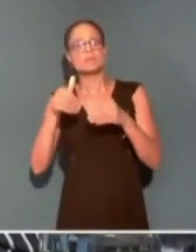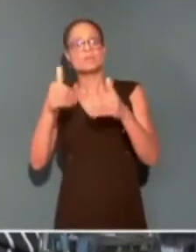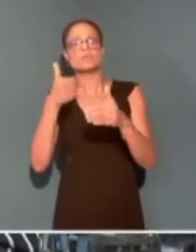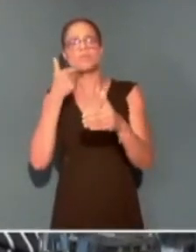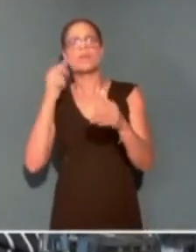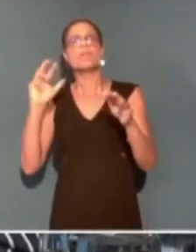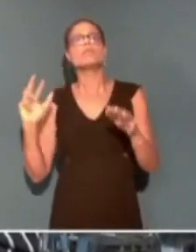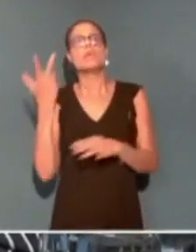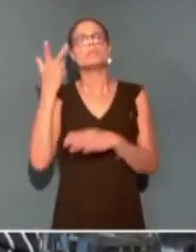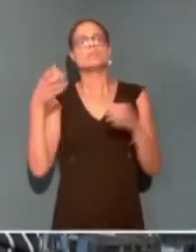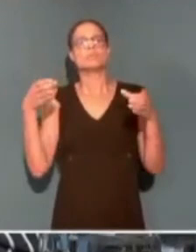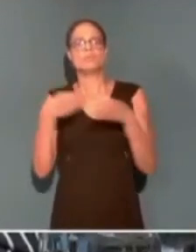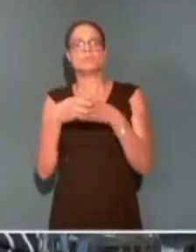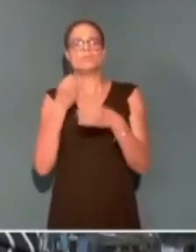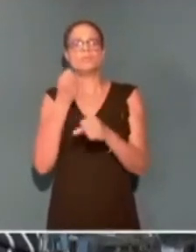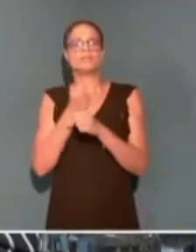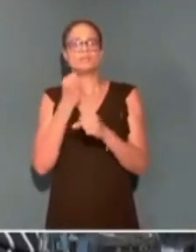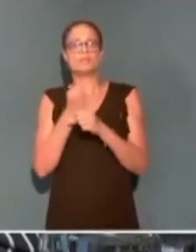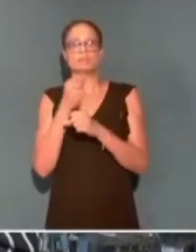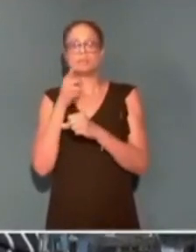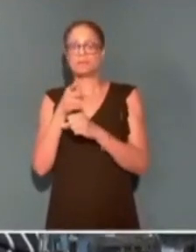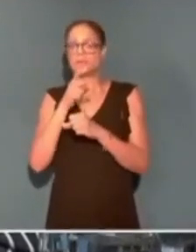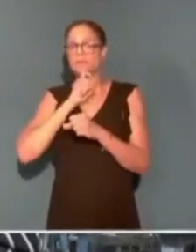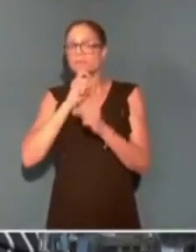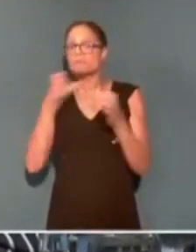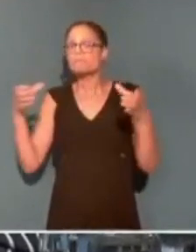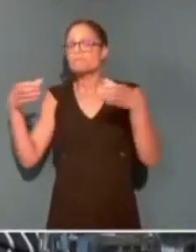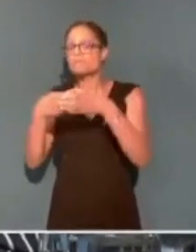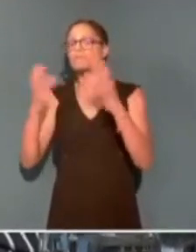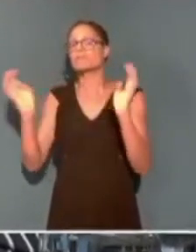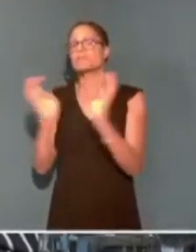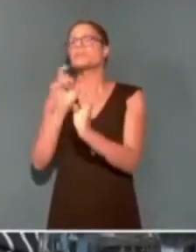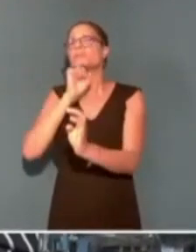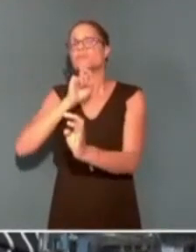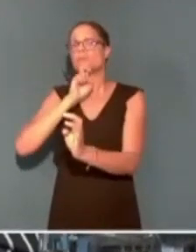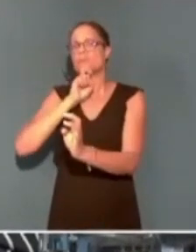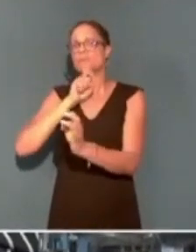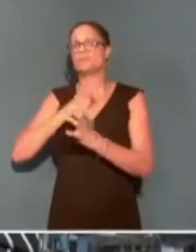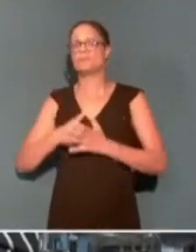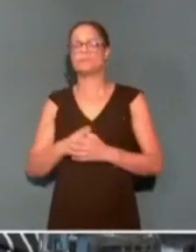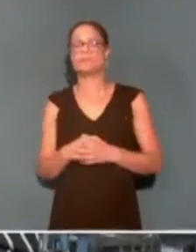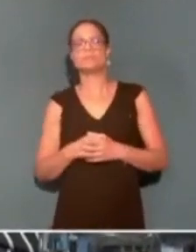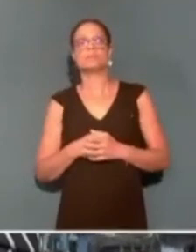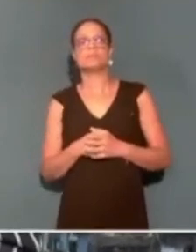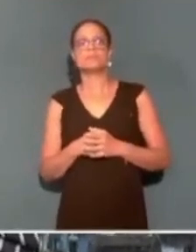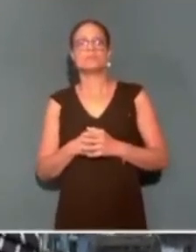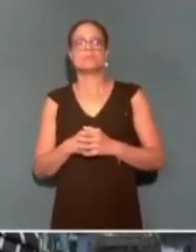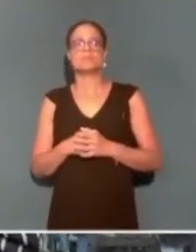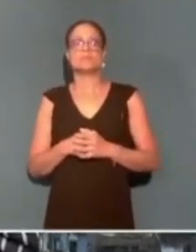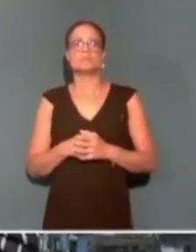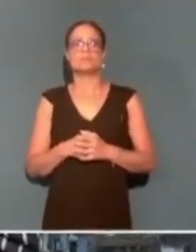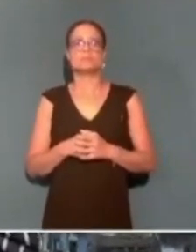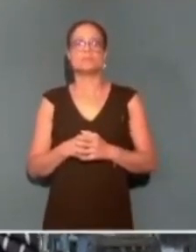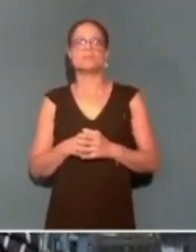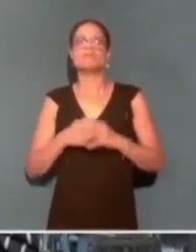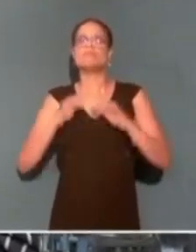groupe de travail qui ne s'est pas encore réuni et qui va devoir travailler. Donc, il est